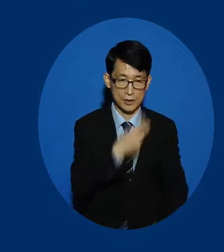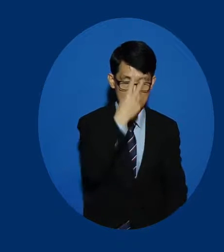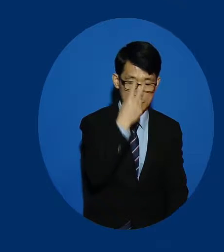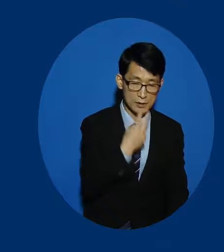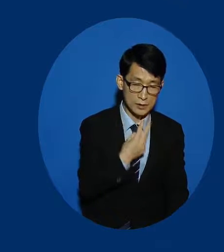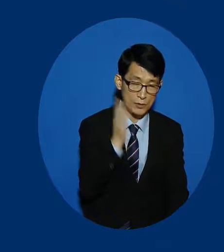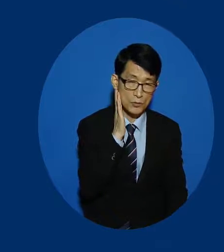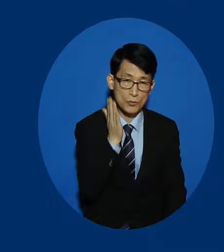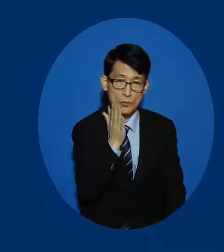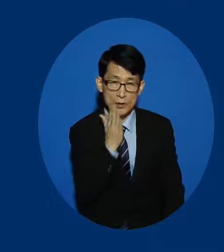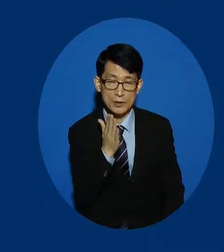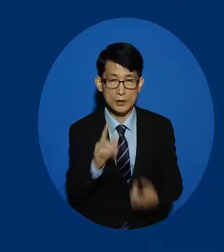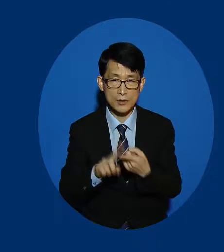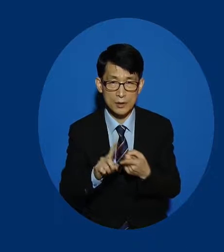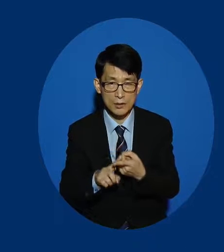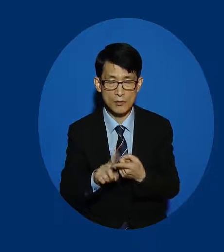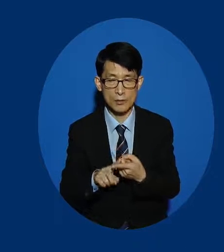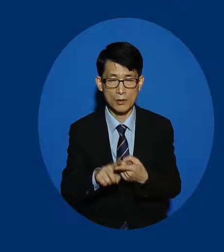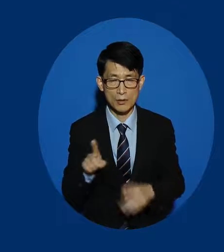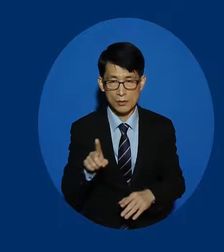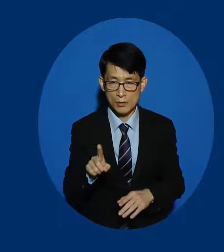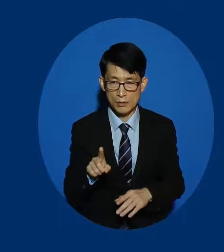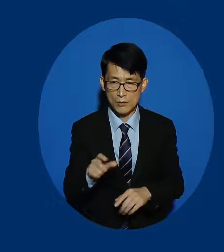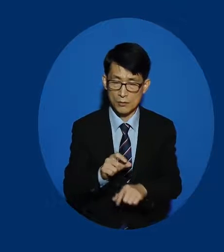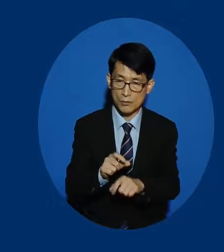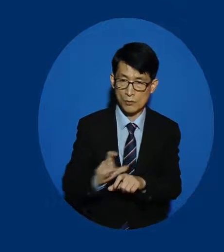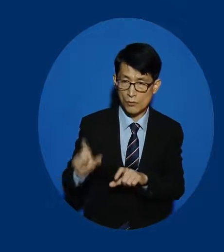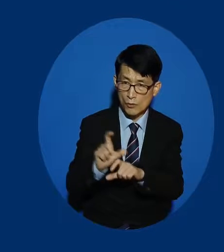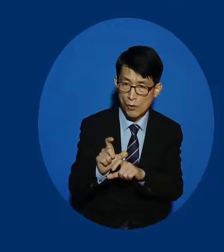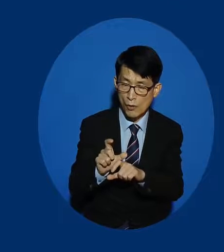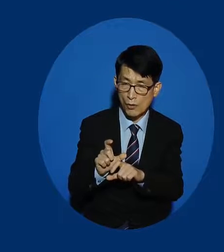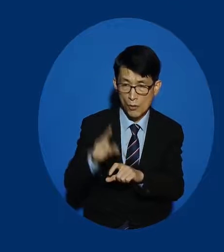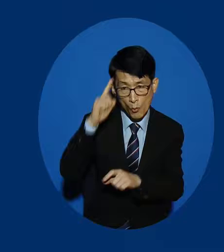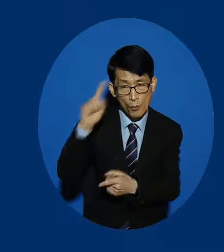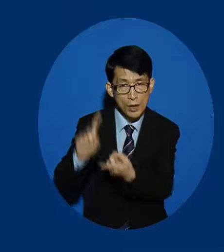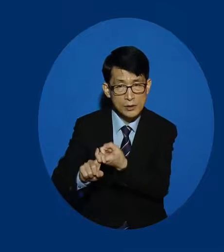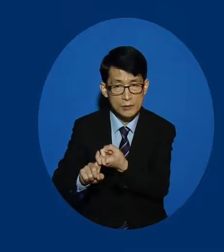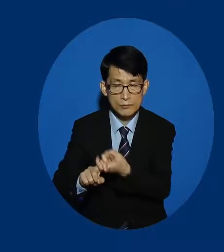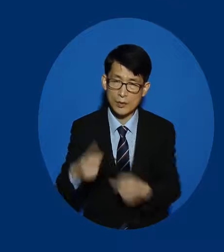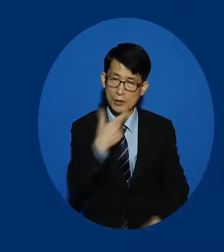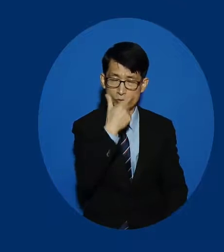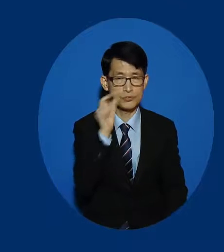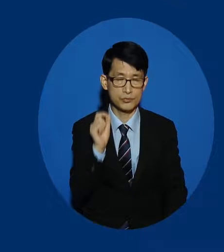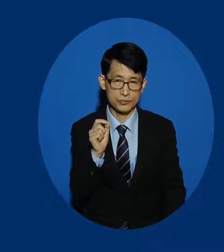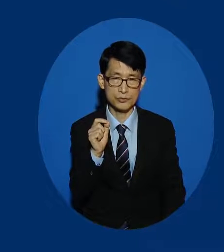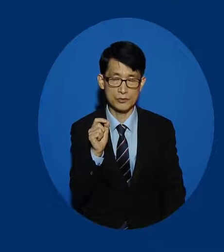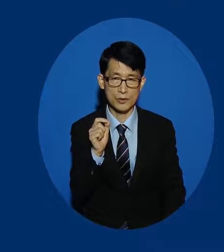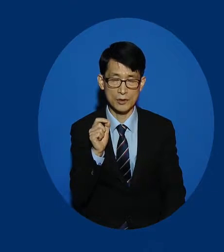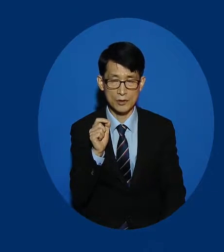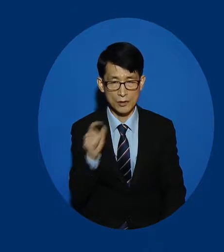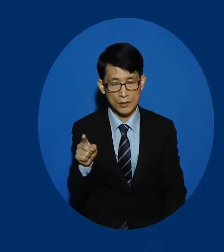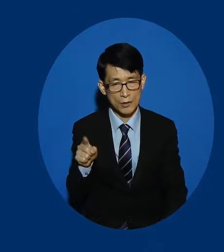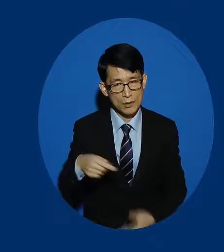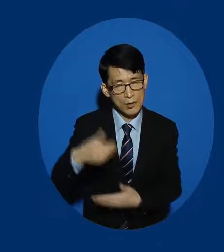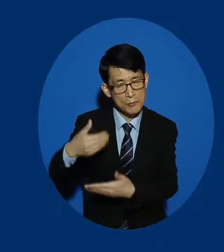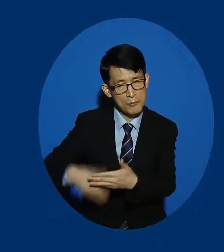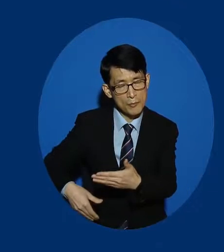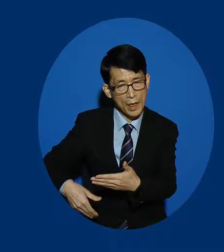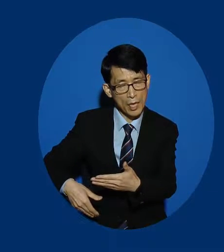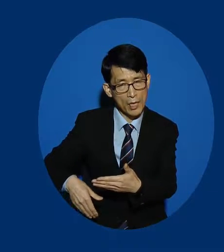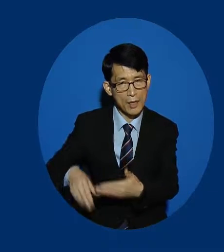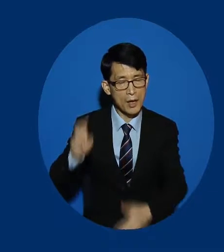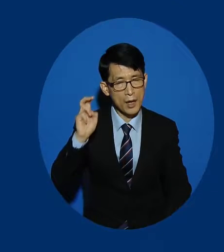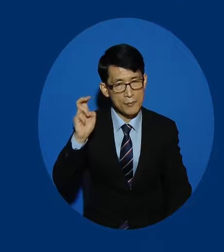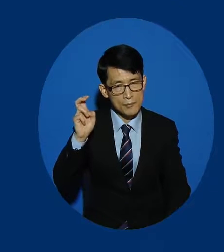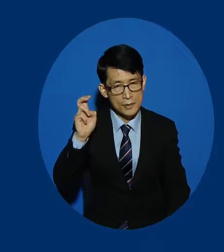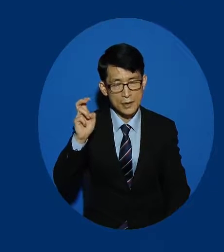시기에 오히려 감각장애인들이 그런 운동 흐름의 그 흐름 속에 들어가지 못하고 소외되지 않을까라는 그런